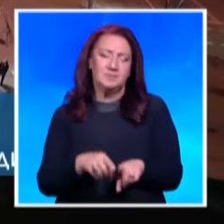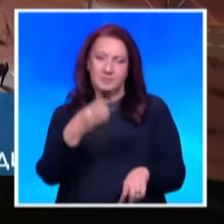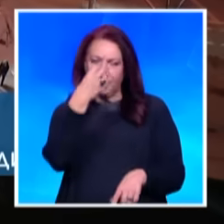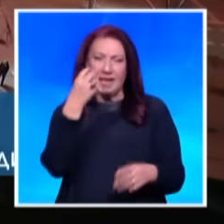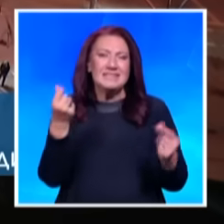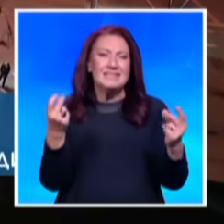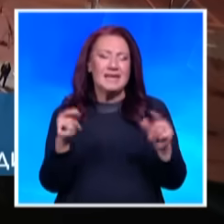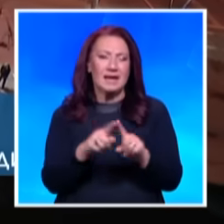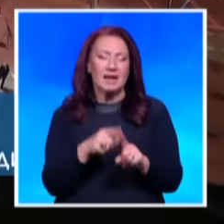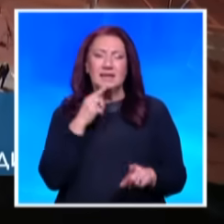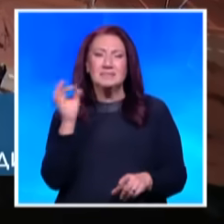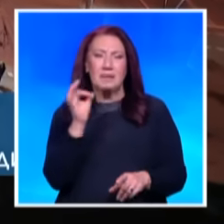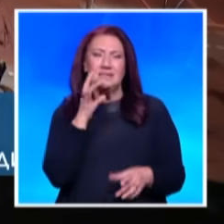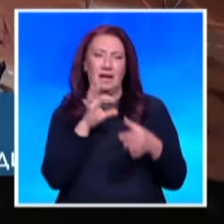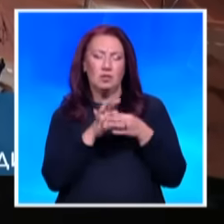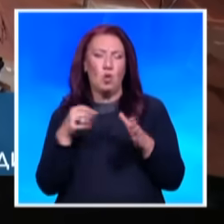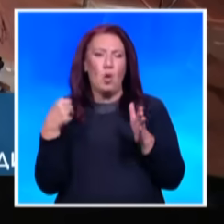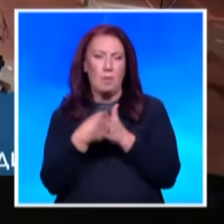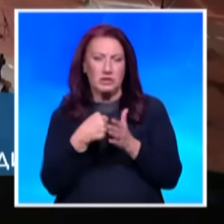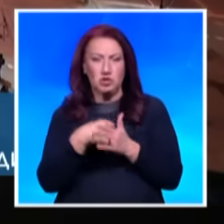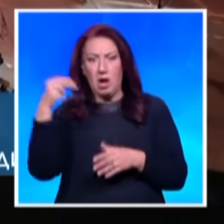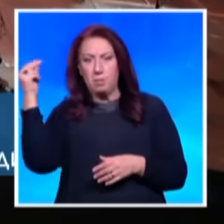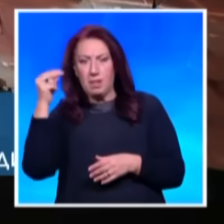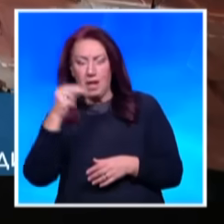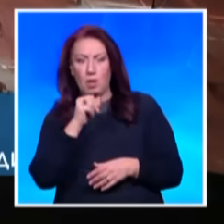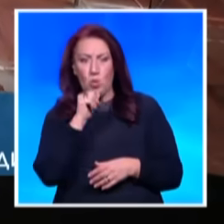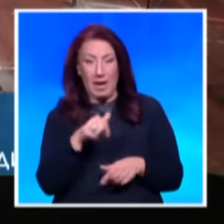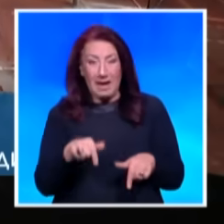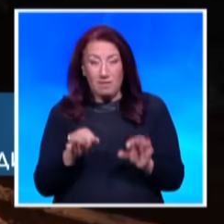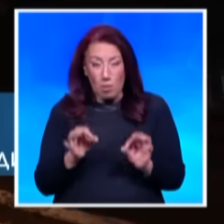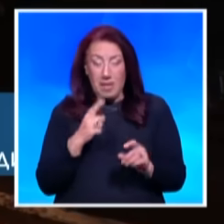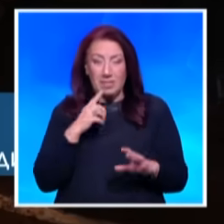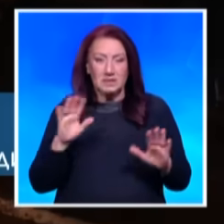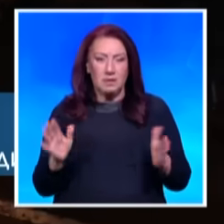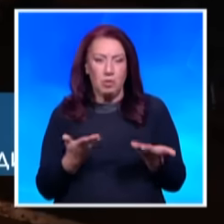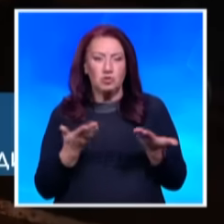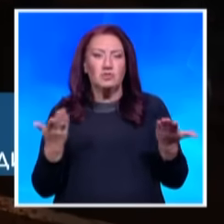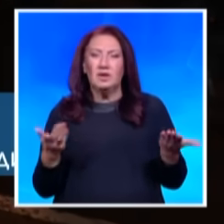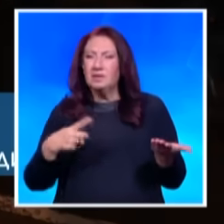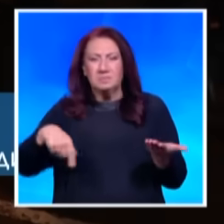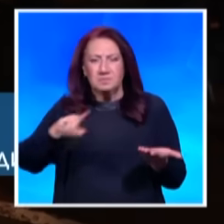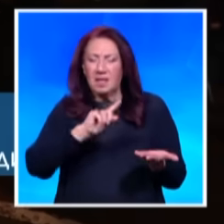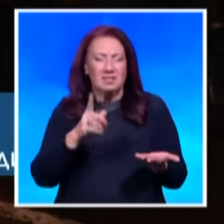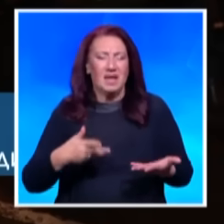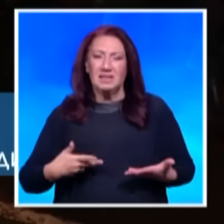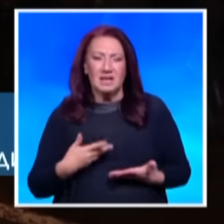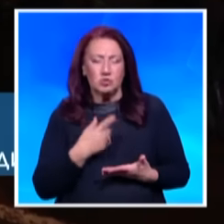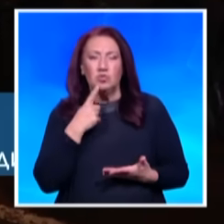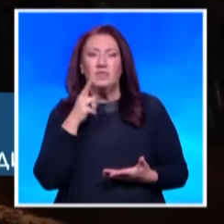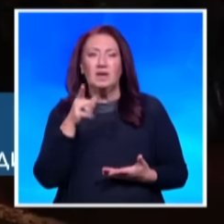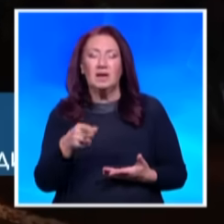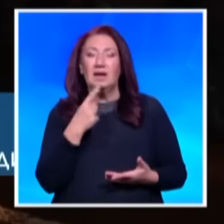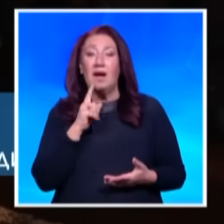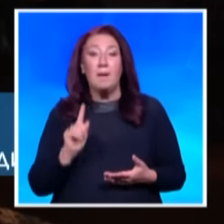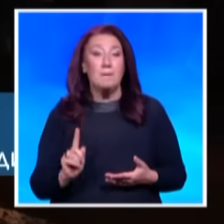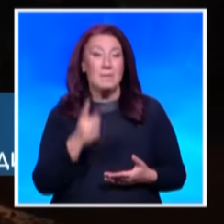между България и Унгария, който между другото в този момент би трябвало да започва, но кой го интересува и резултата и това, което се случва и дебюта на новия селекционер Илиян